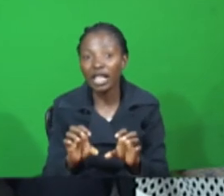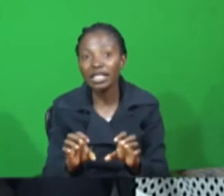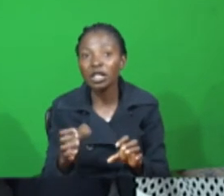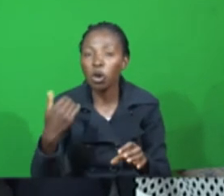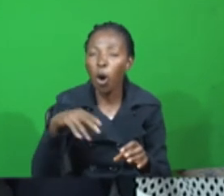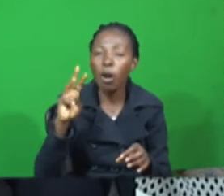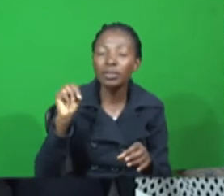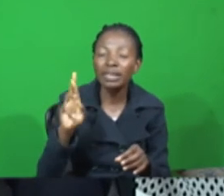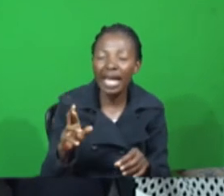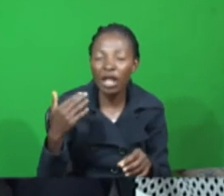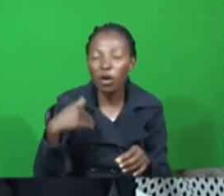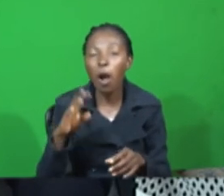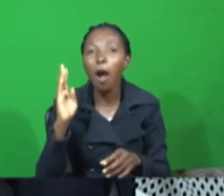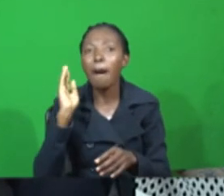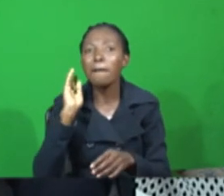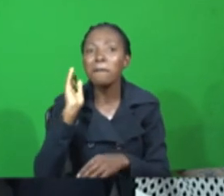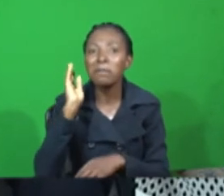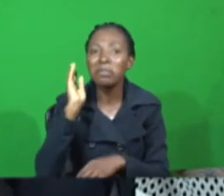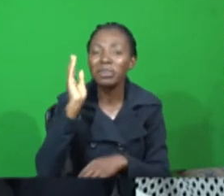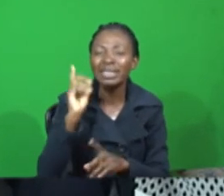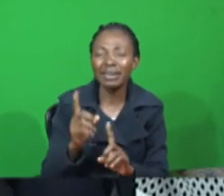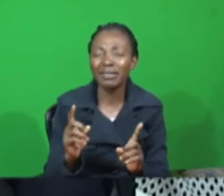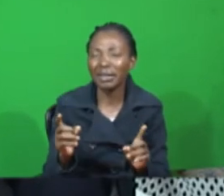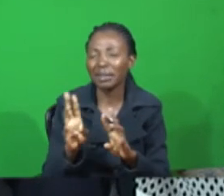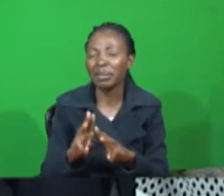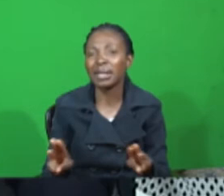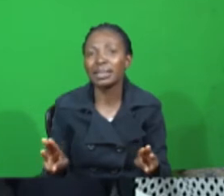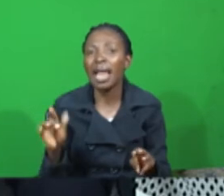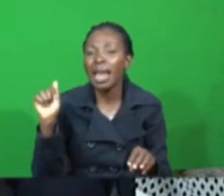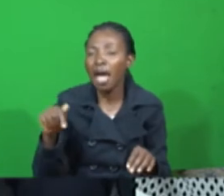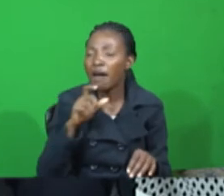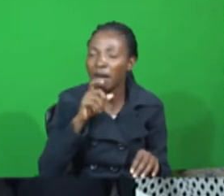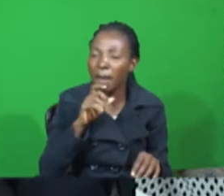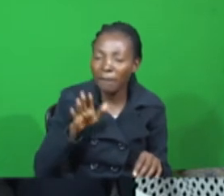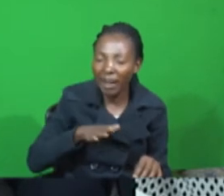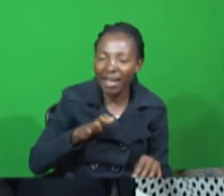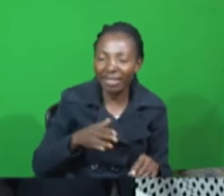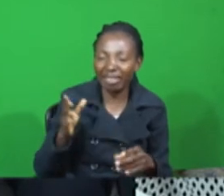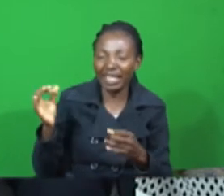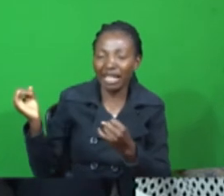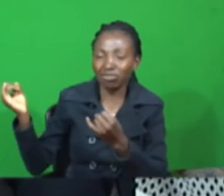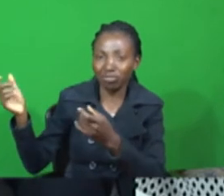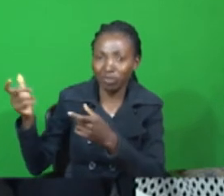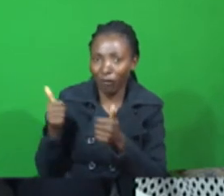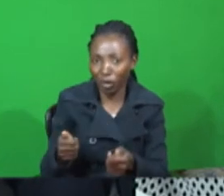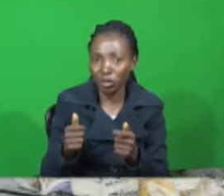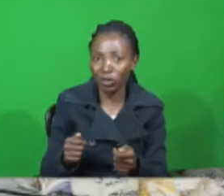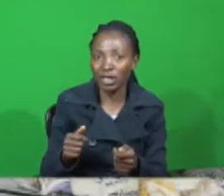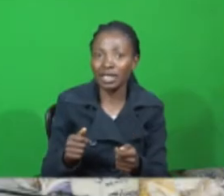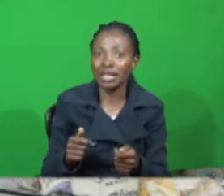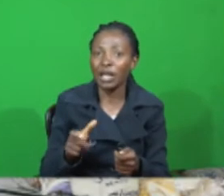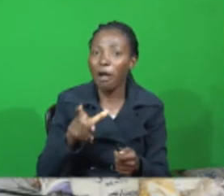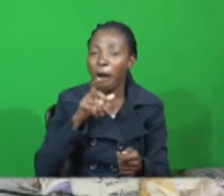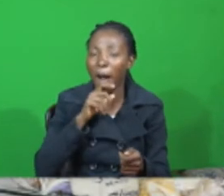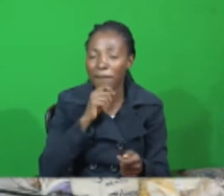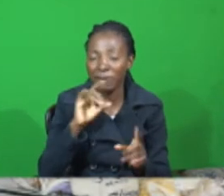ikoko uchikuenda kubait bridge saka vana amai vakudhonza mukomana womugadheni maichi but ipapo vakomana kana muri